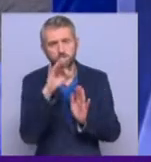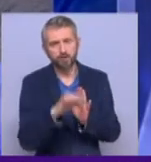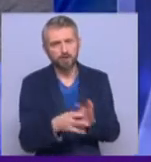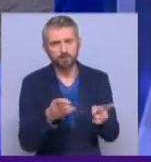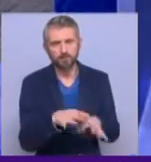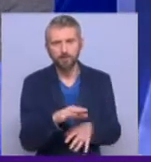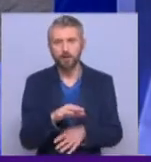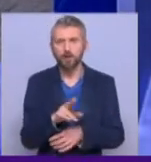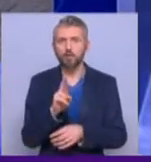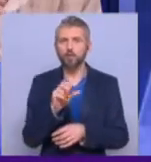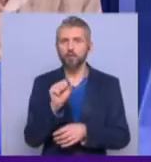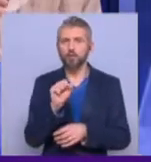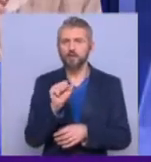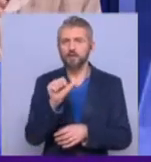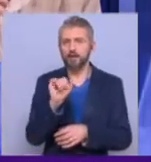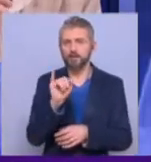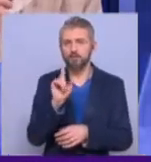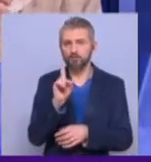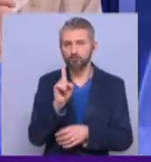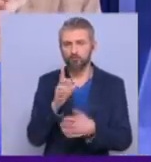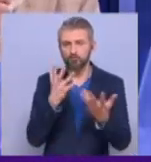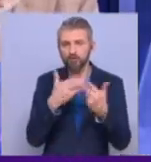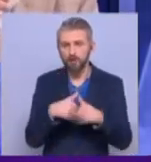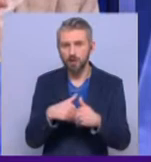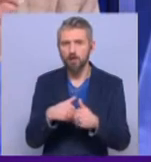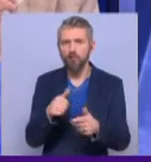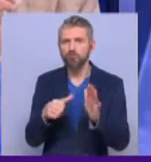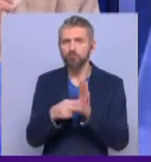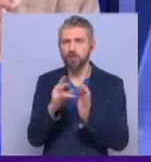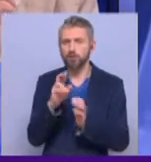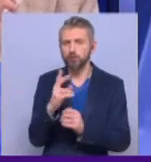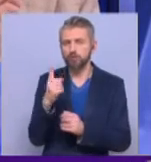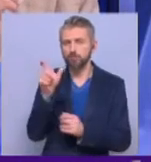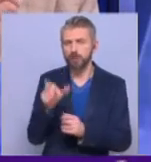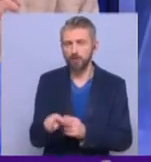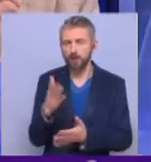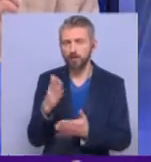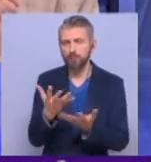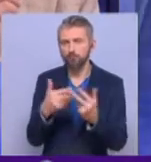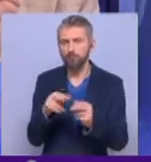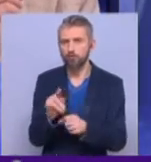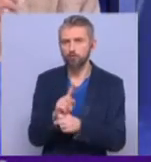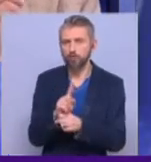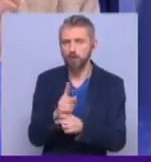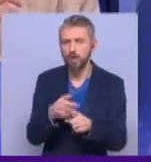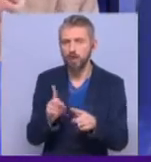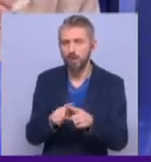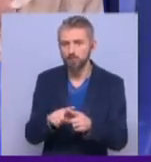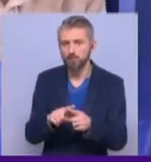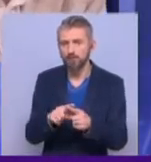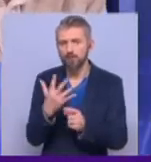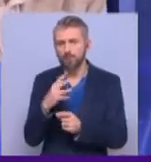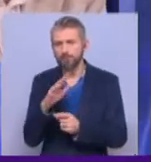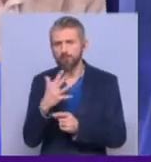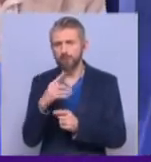завищені норми. USAID считал, тобто вони проводили независимое исследование, 6 кубов на чоловіка, якщо считать по нормам. Это оценка